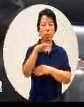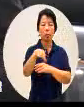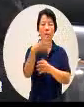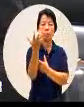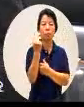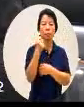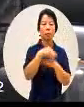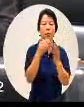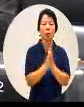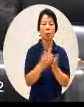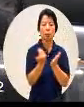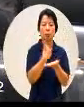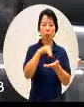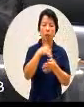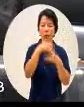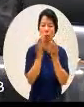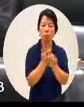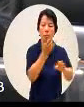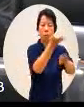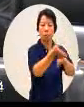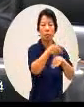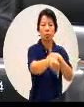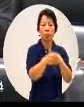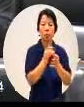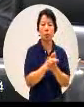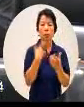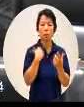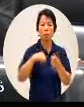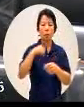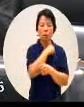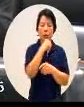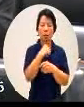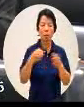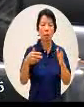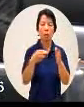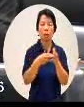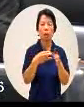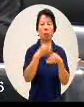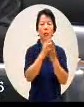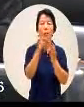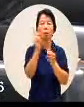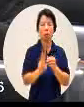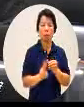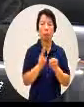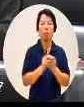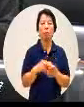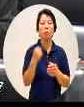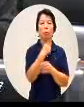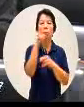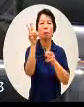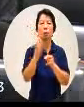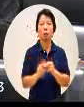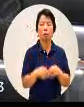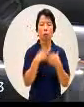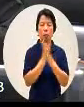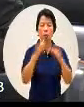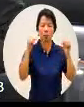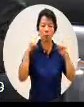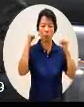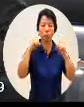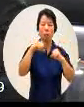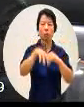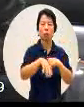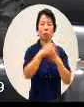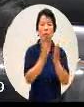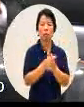這筆預算擱置擱置以後呢把台達電把台電把體育處的人通通